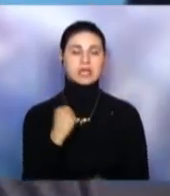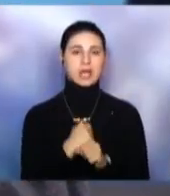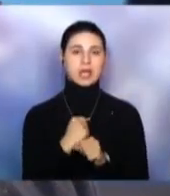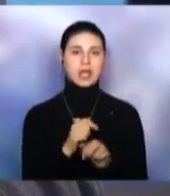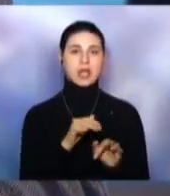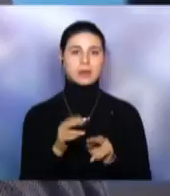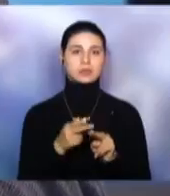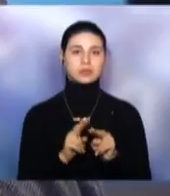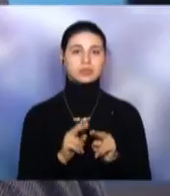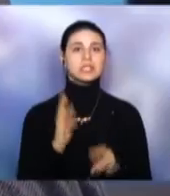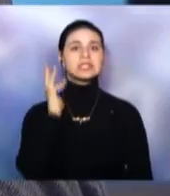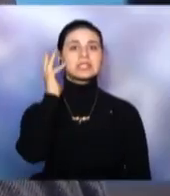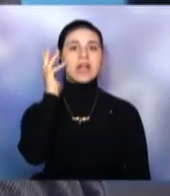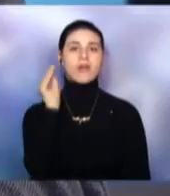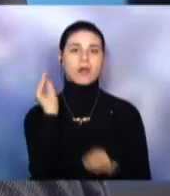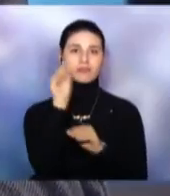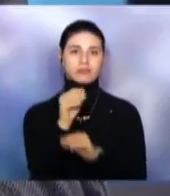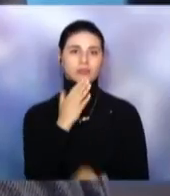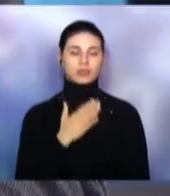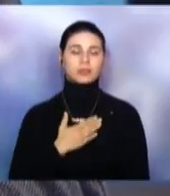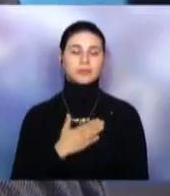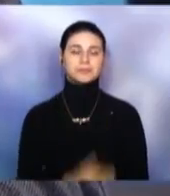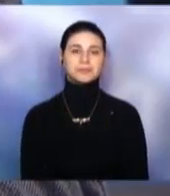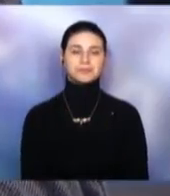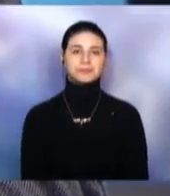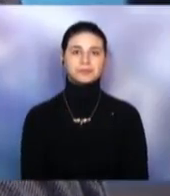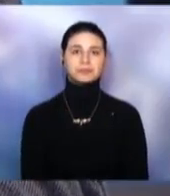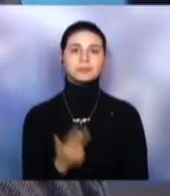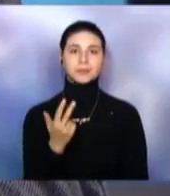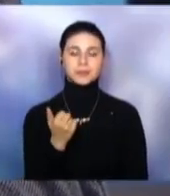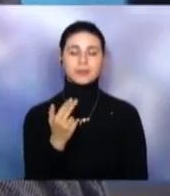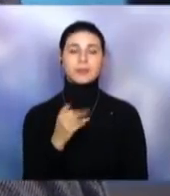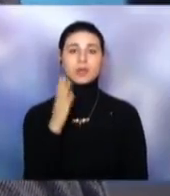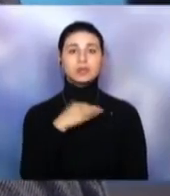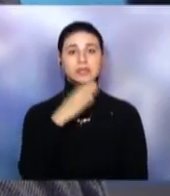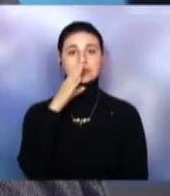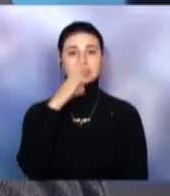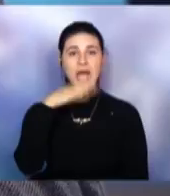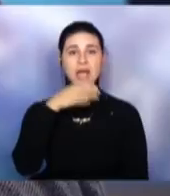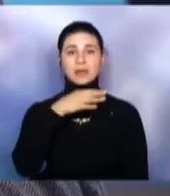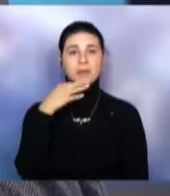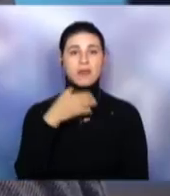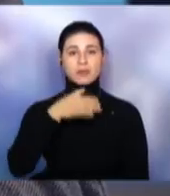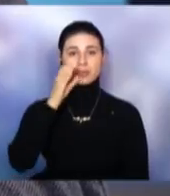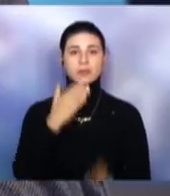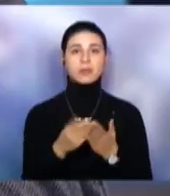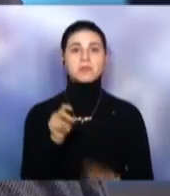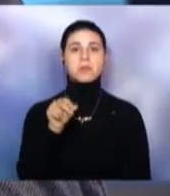ხშირად ყალიბდება არტერიული ჰიპერტენზია. რა საკვირველია, მოცულობითი გადატვირთვა, მარილით